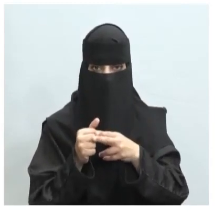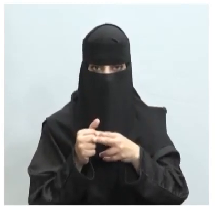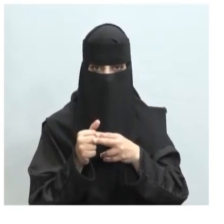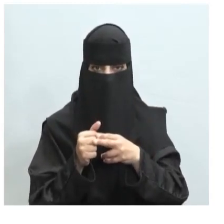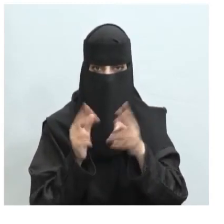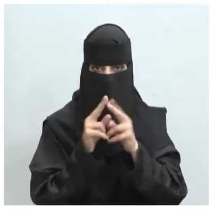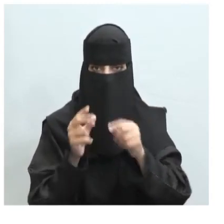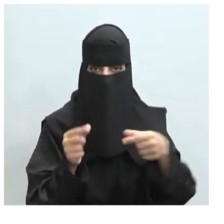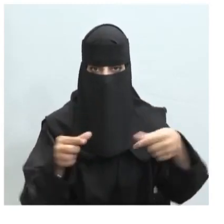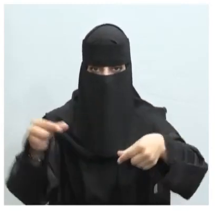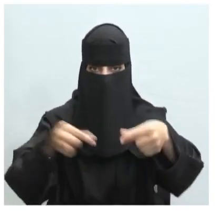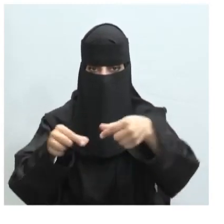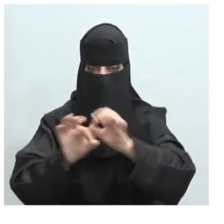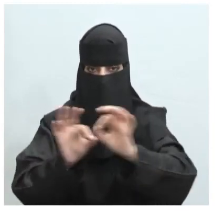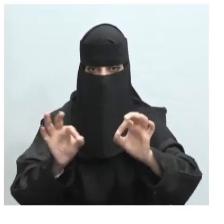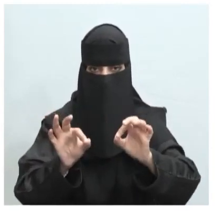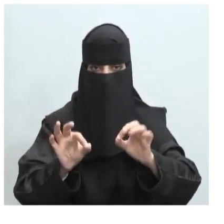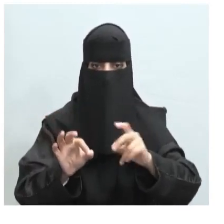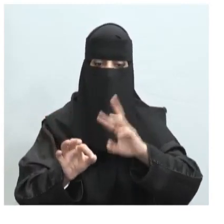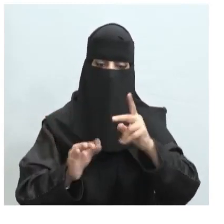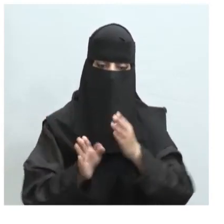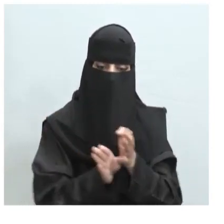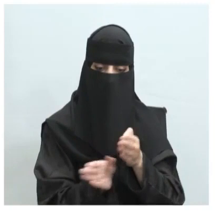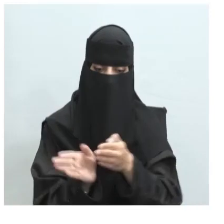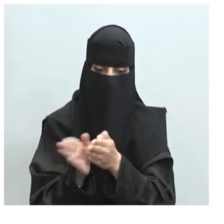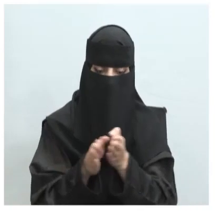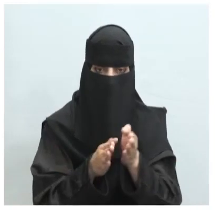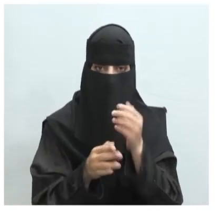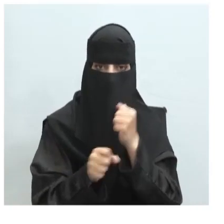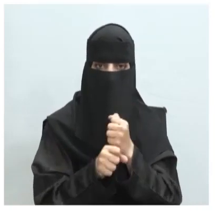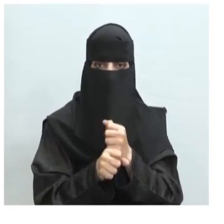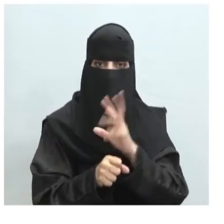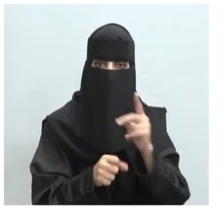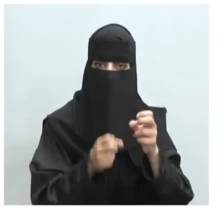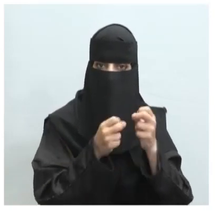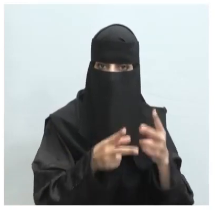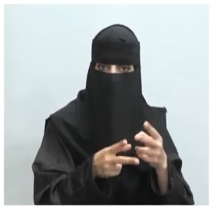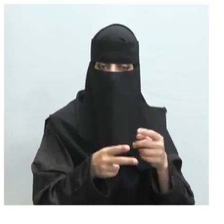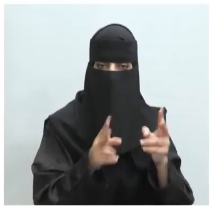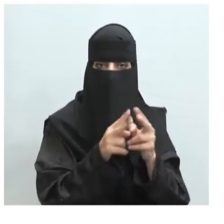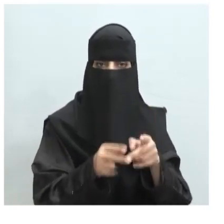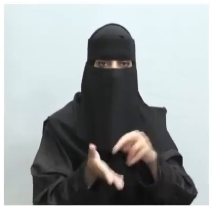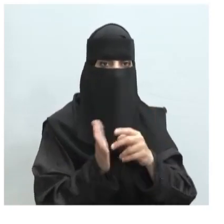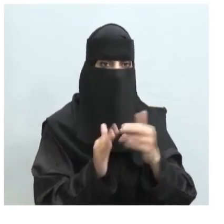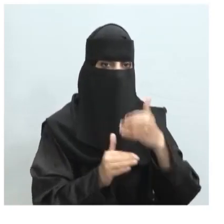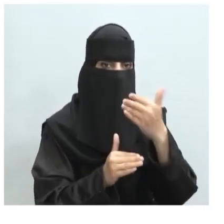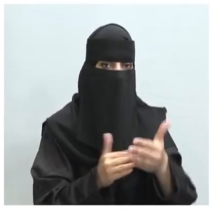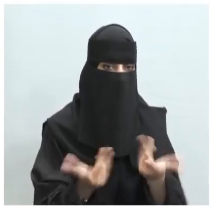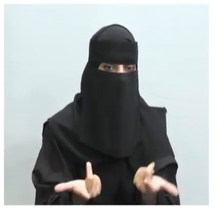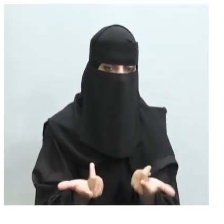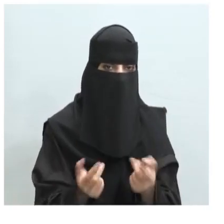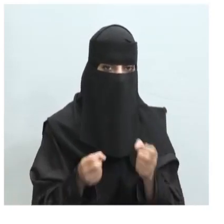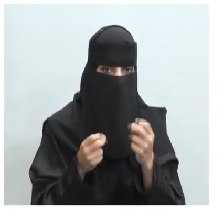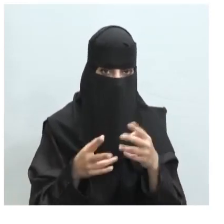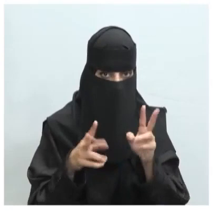وماذا يحدث لها عند فتحه تتبع مسار الدائره في كل مصباح لاحظ لدينا مسار في الدائره